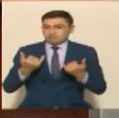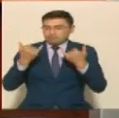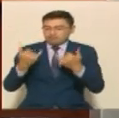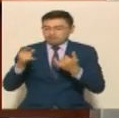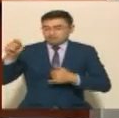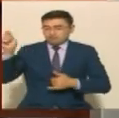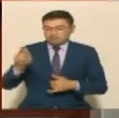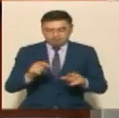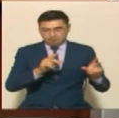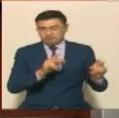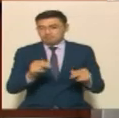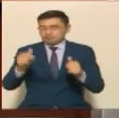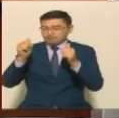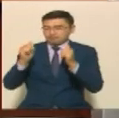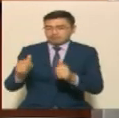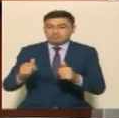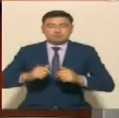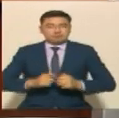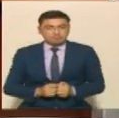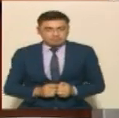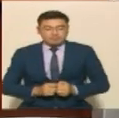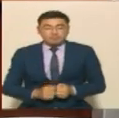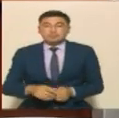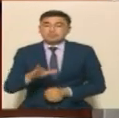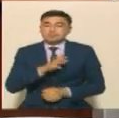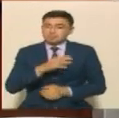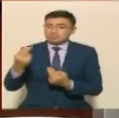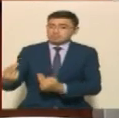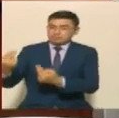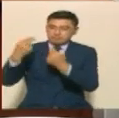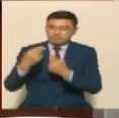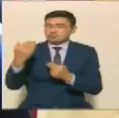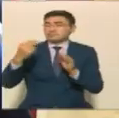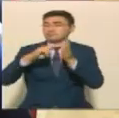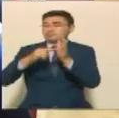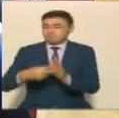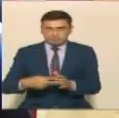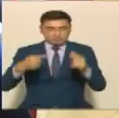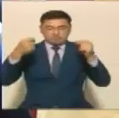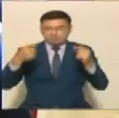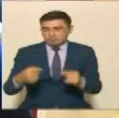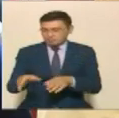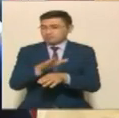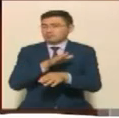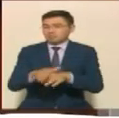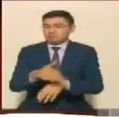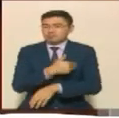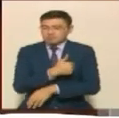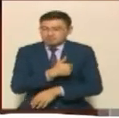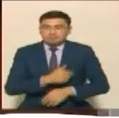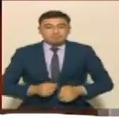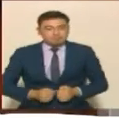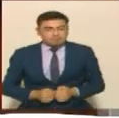болсын. Маңғыстауға келгендегі жоспарлаған іс-шараларыңыздың барлығы ойдағыдай өтуге тілекшімін. Осы мүмкіншілікті пайдалана